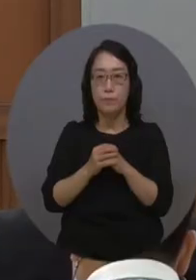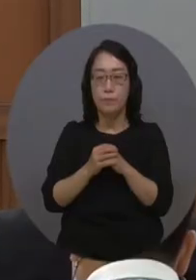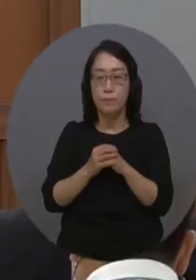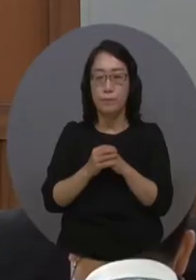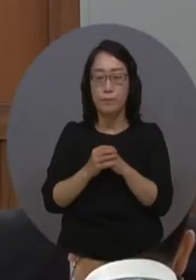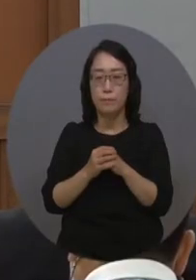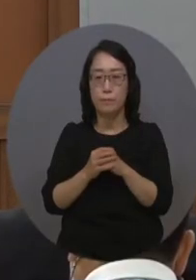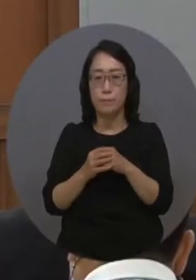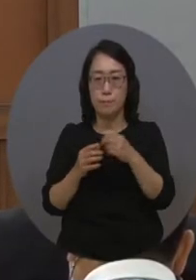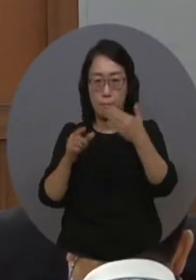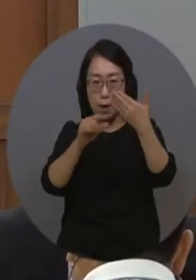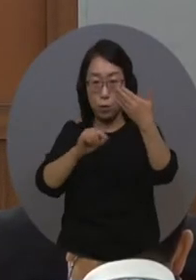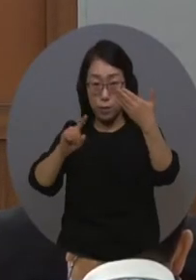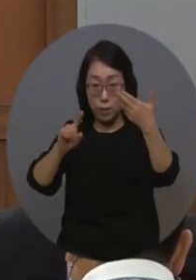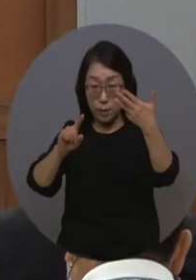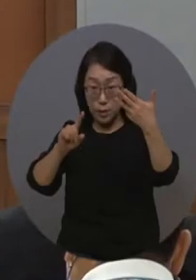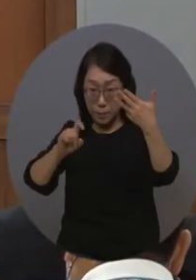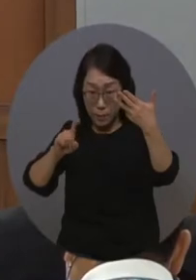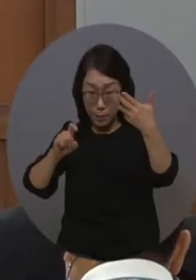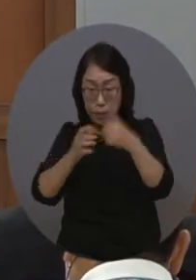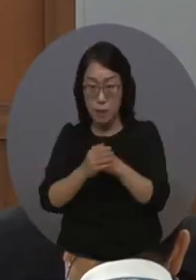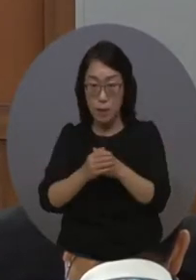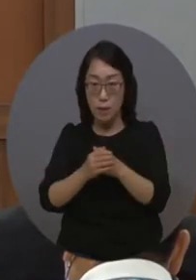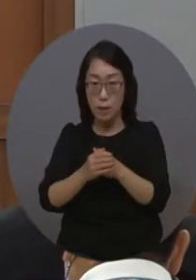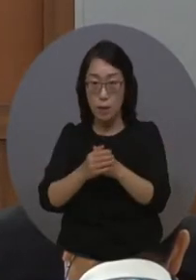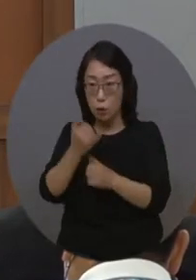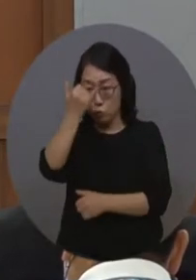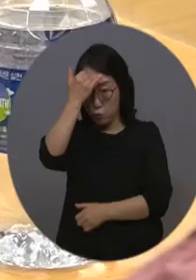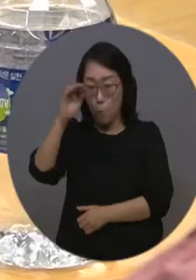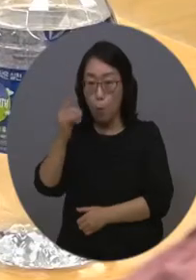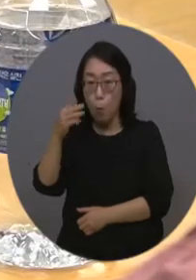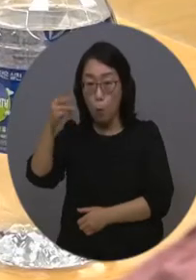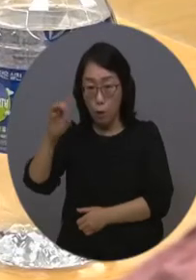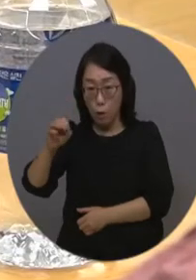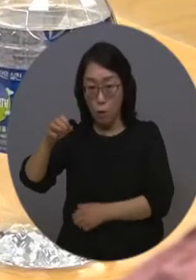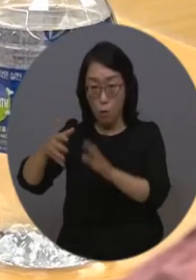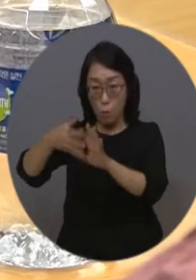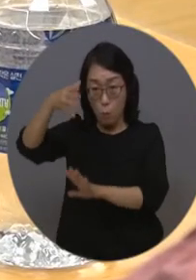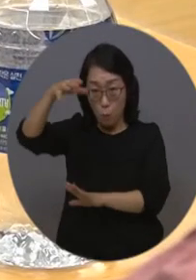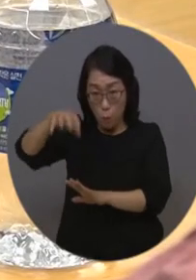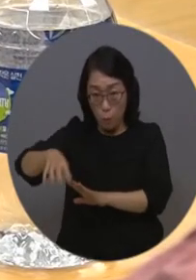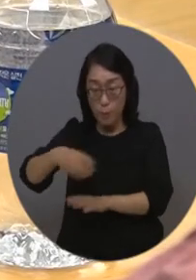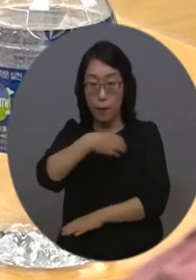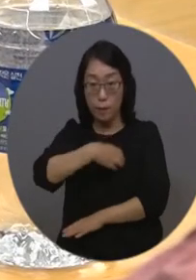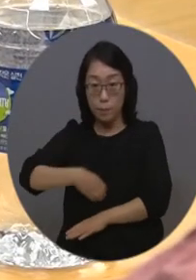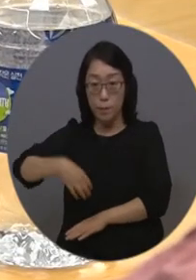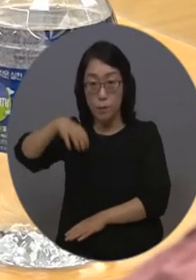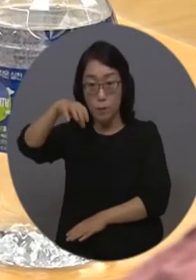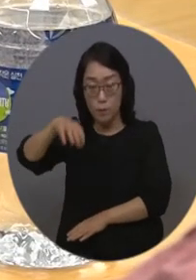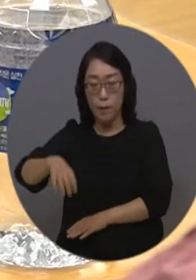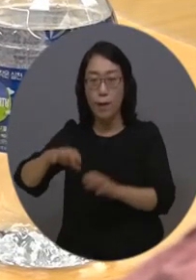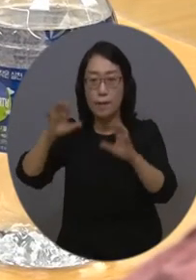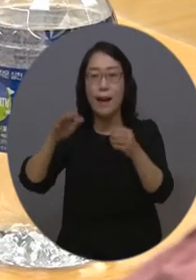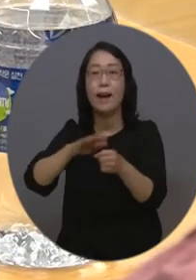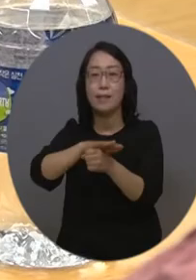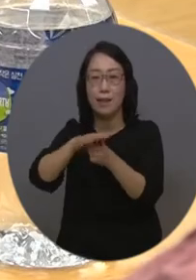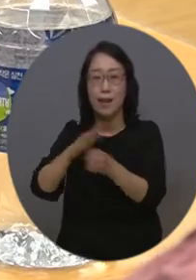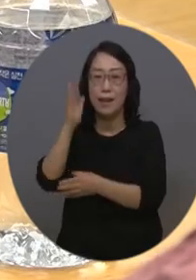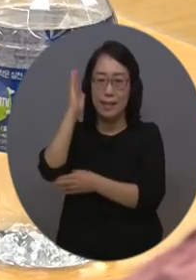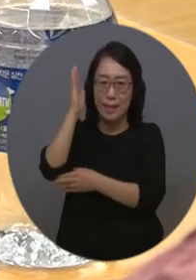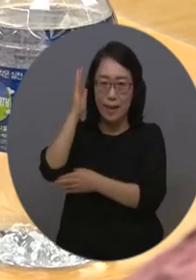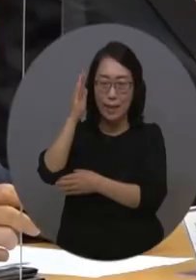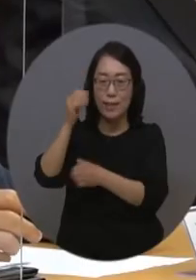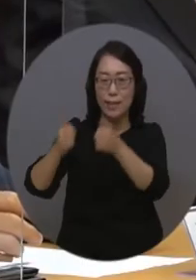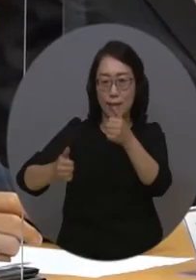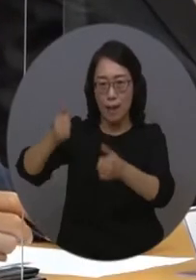지난 11일 보령시 대천일동 주민자치센터 다목적실에서 제58회 전국 나라사랑 스피치 예선대회가